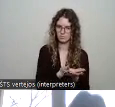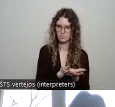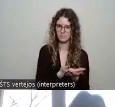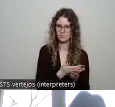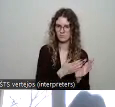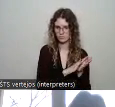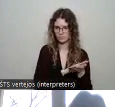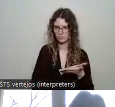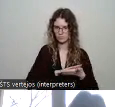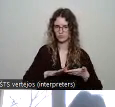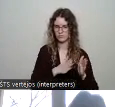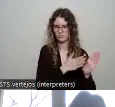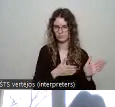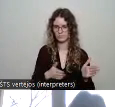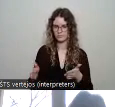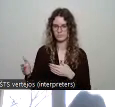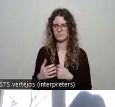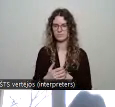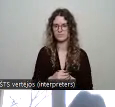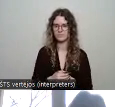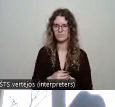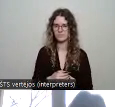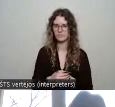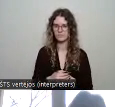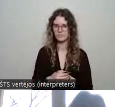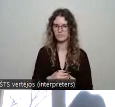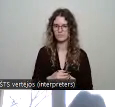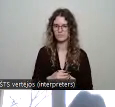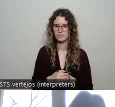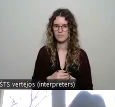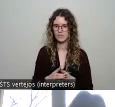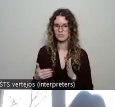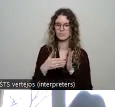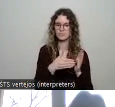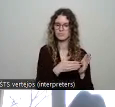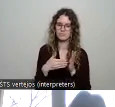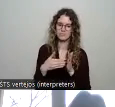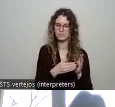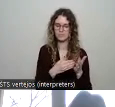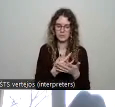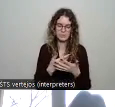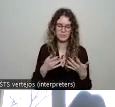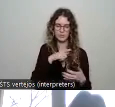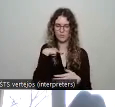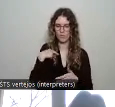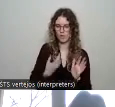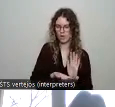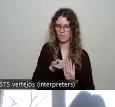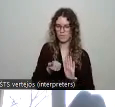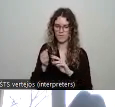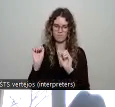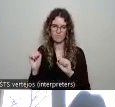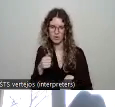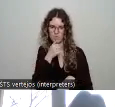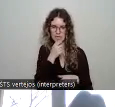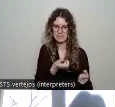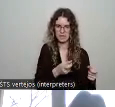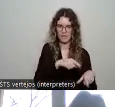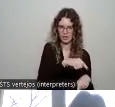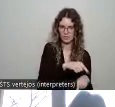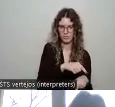darnumą. Ir tokiu būdu galima gauti daug paramos iš savivaldybių, iš paties